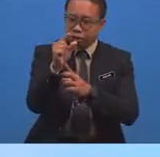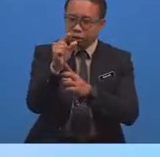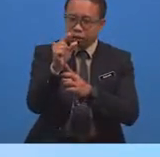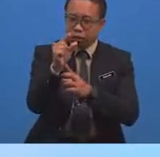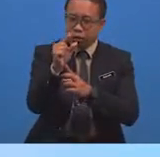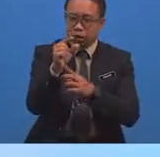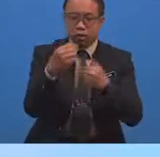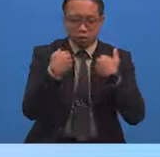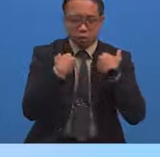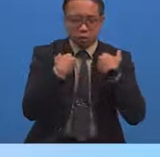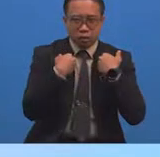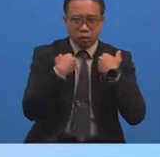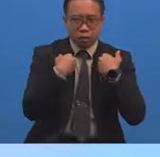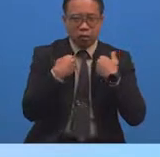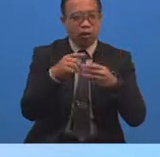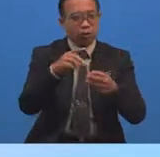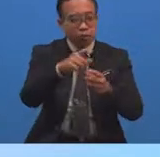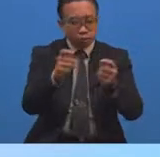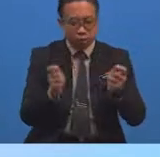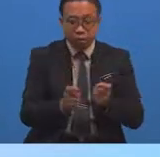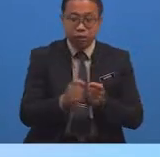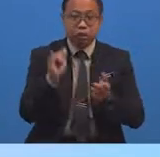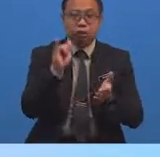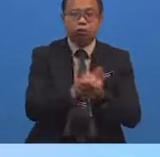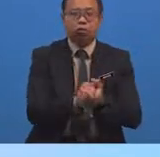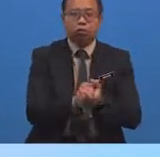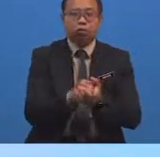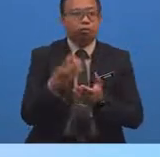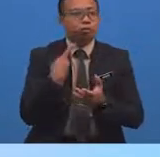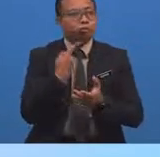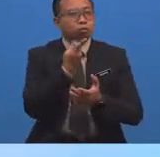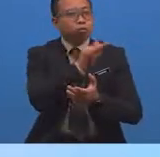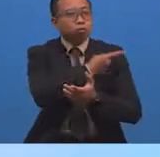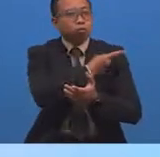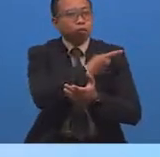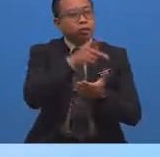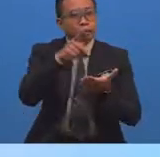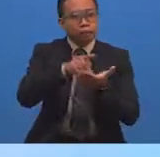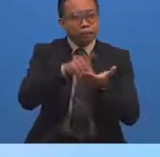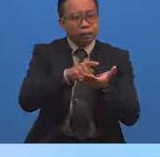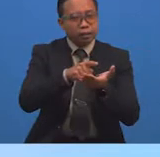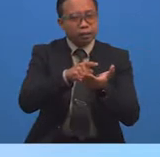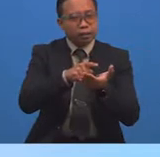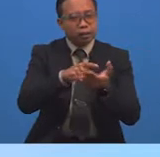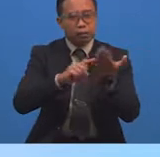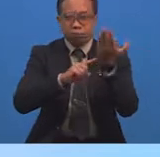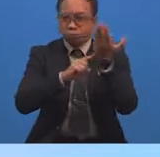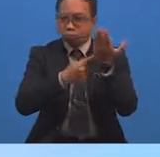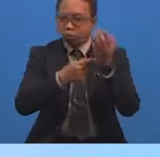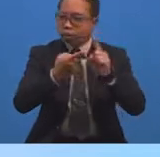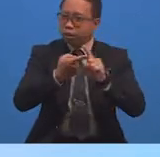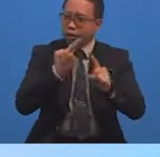memenuhi kawasan itu kita mengira bermula